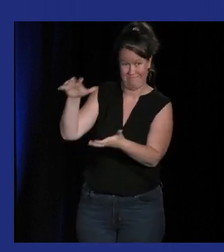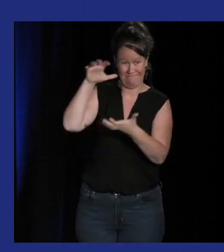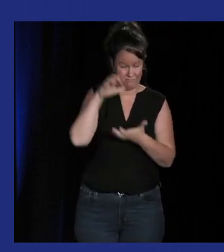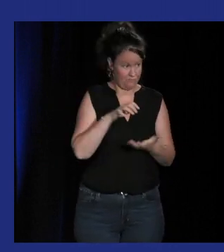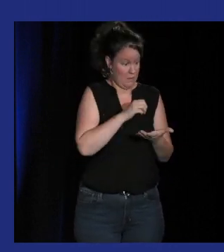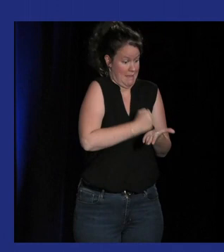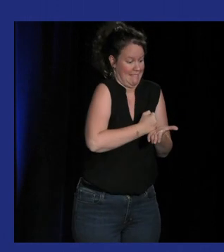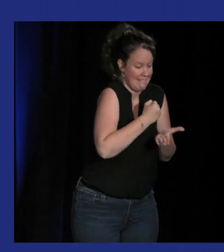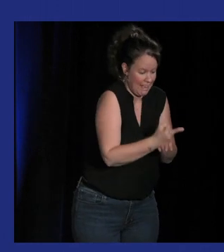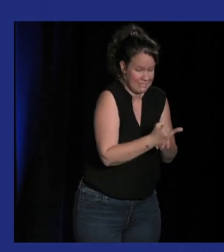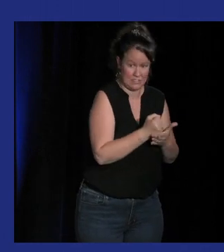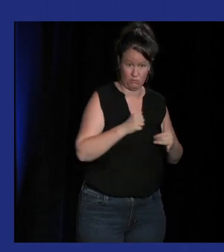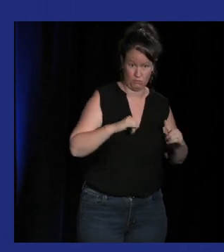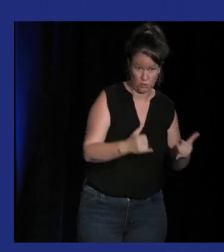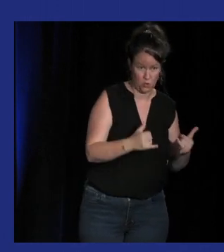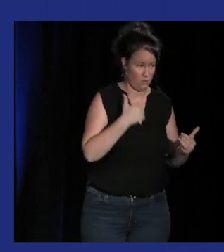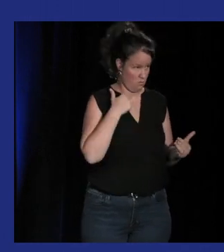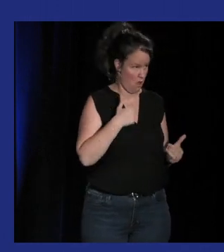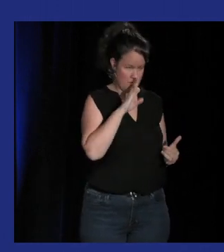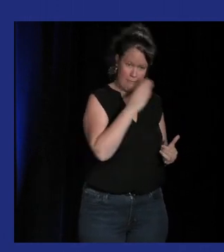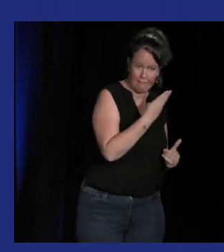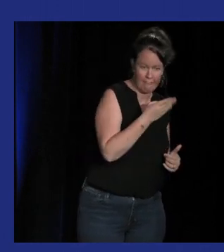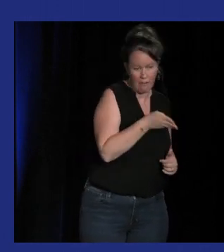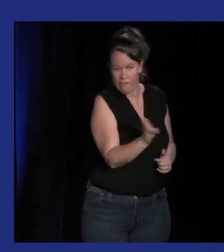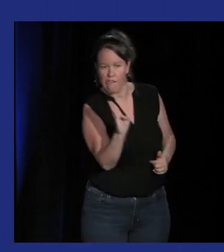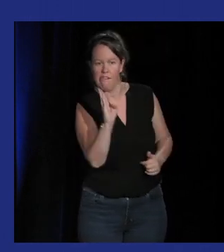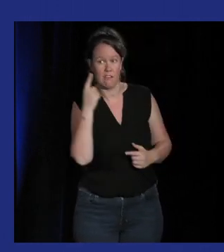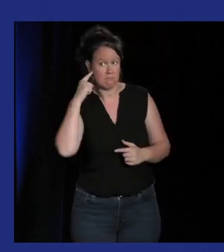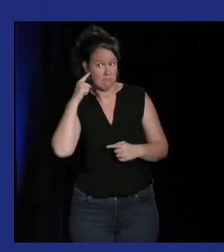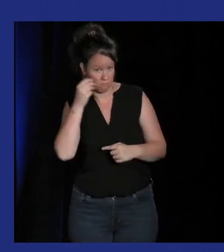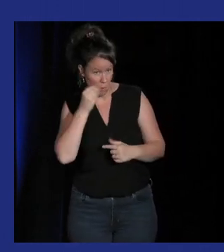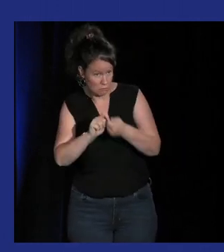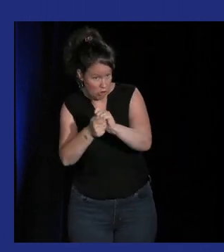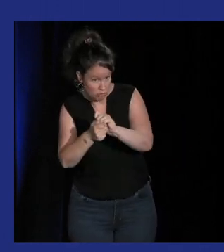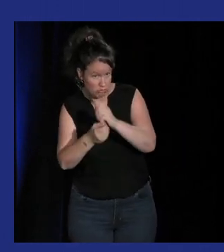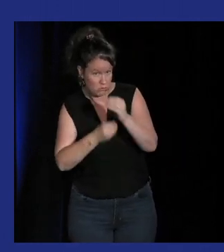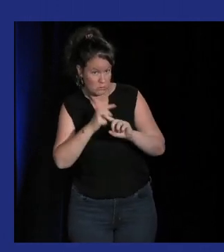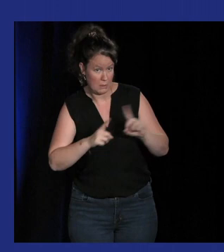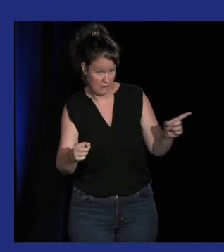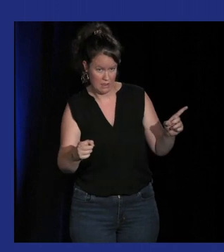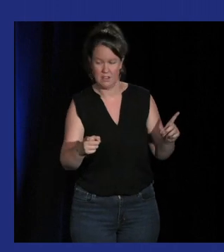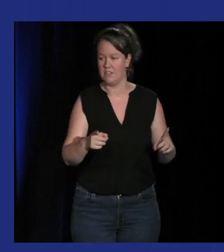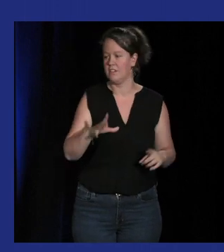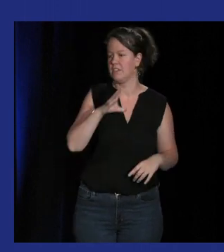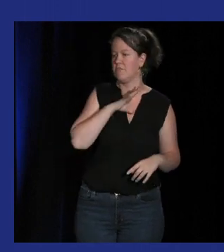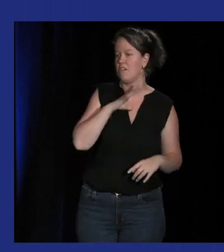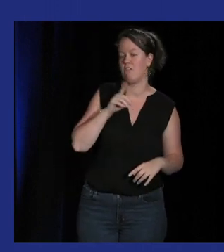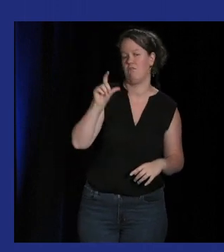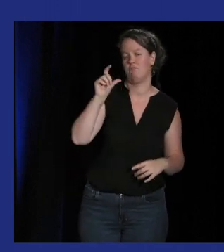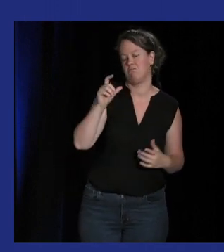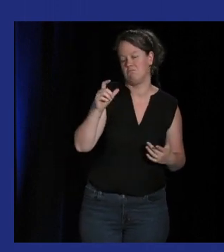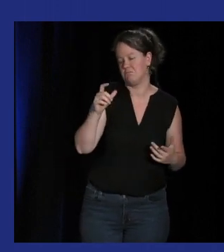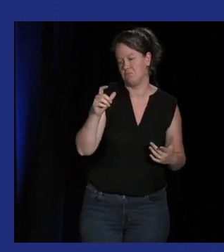et il faut voir est-ce que ça marche ou pas c'est un vaste sujet je dédicace à Fanny qui s'y connaît beaucoup mieux que moi là-dessus mais